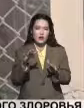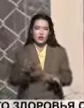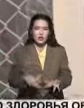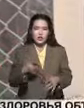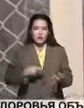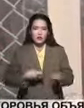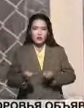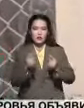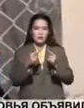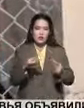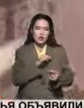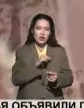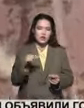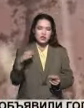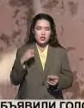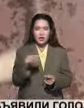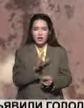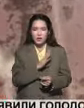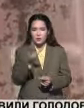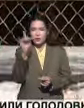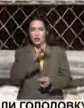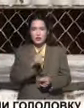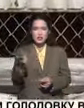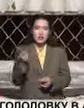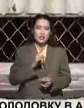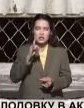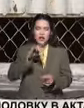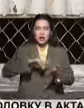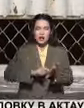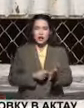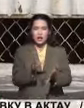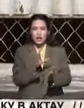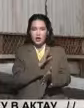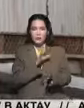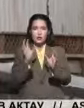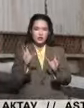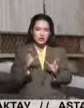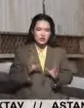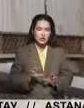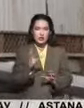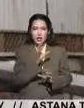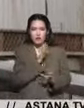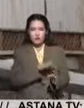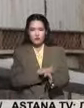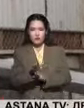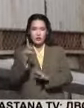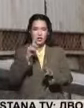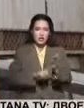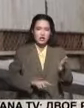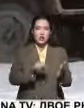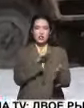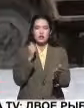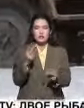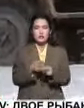заправляют баллоны самостоятельно. К слову, заправка на автозаправочных станциях запрещена законом из-за невозможности проверить исправность